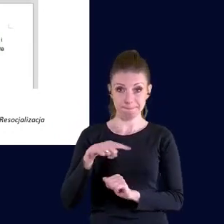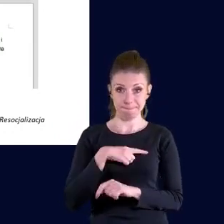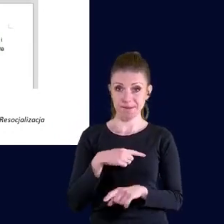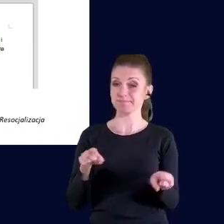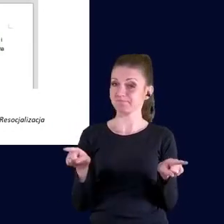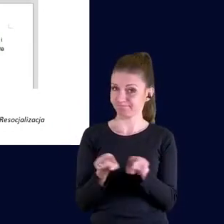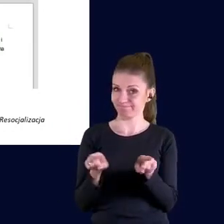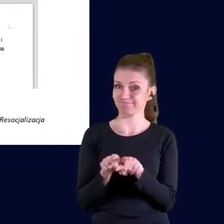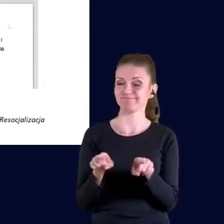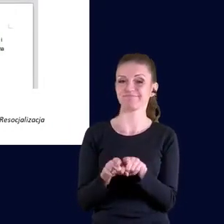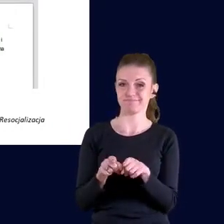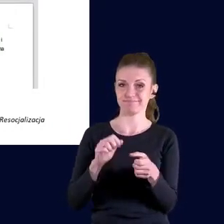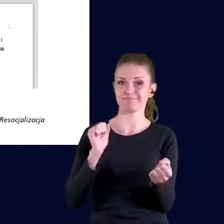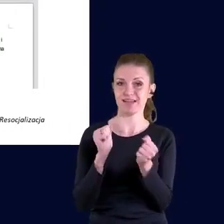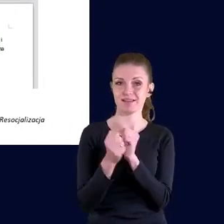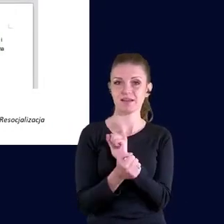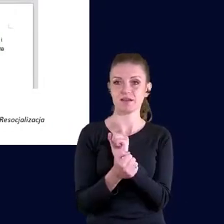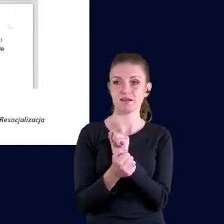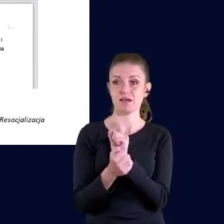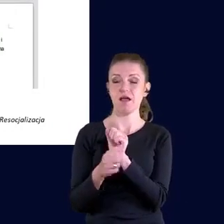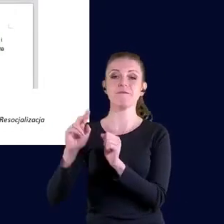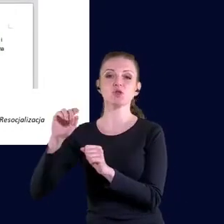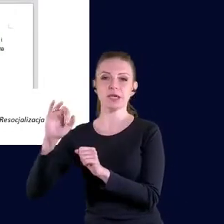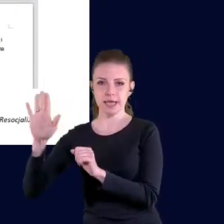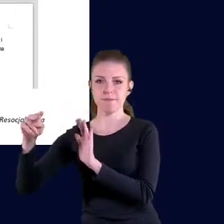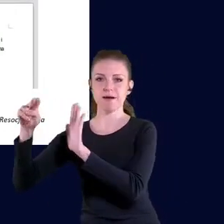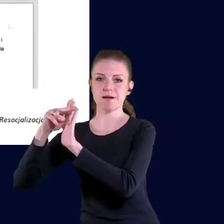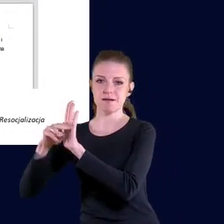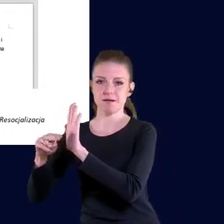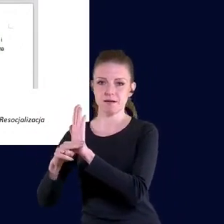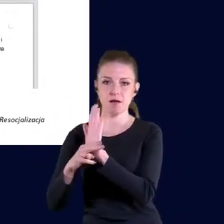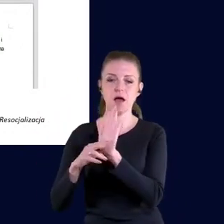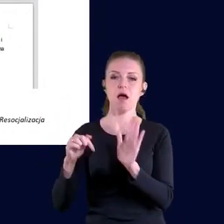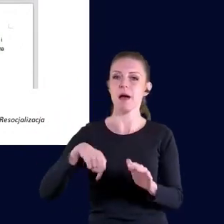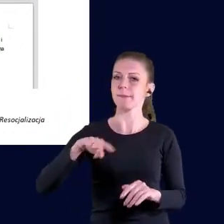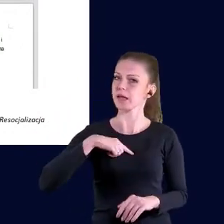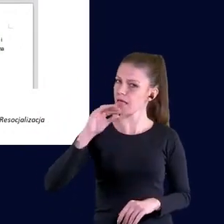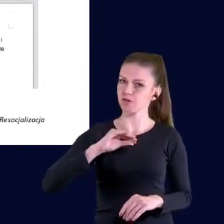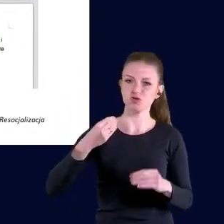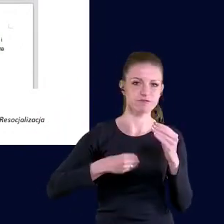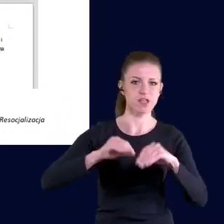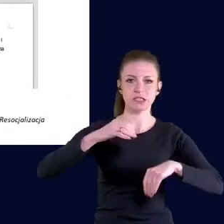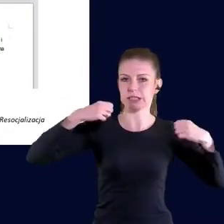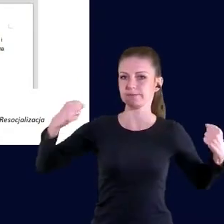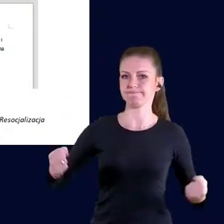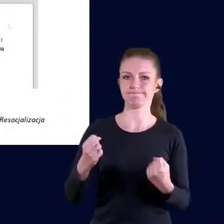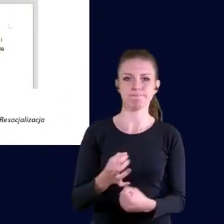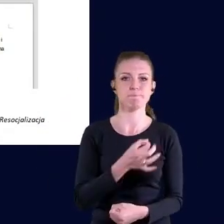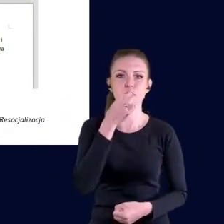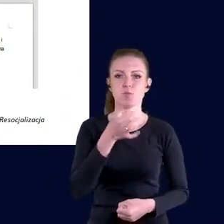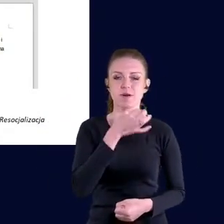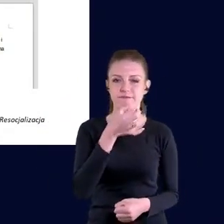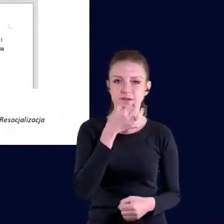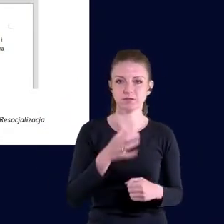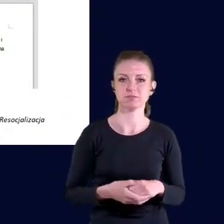idące niż ten standardy wcg przewiduje bo chociażby chociaż bym